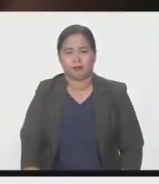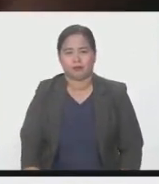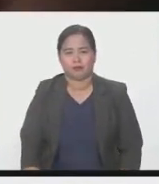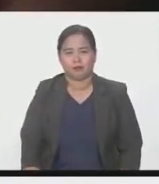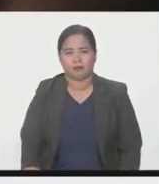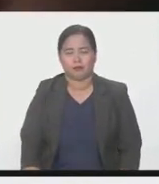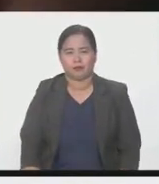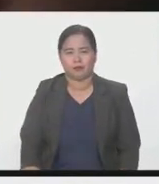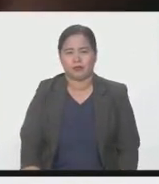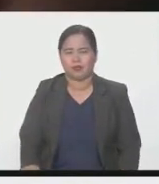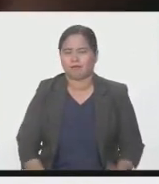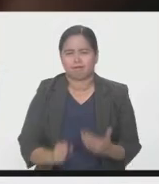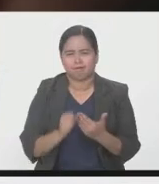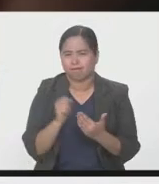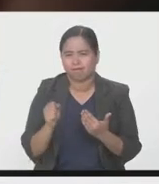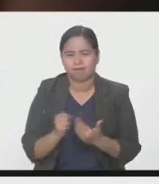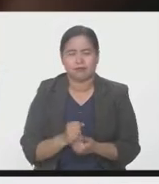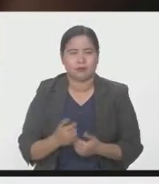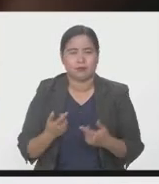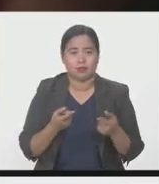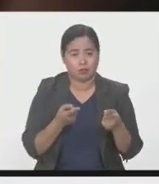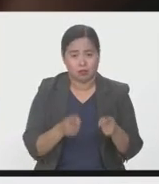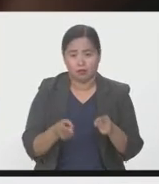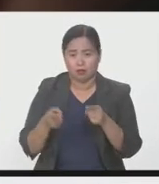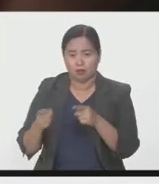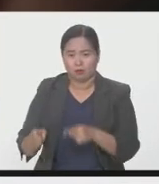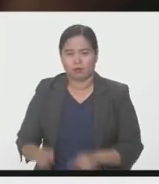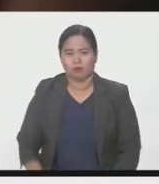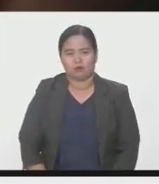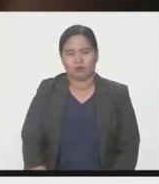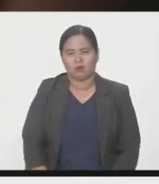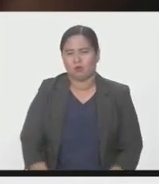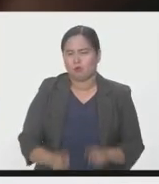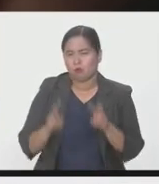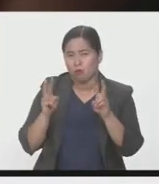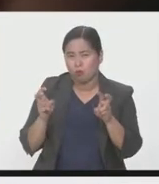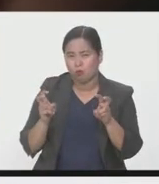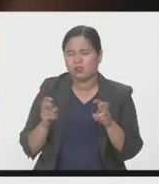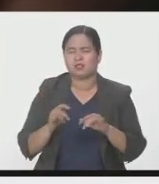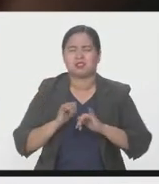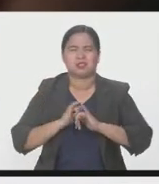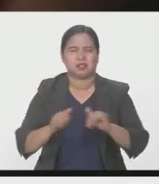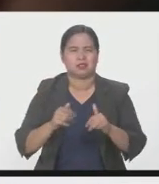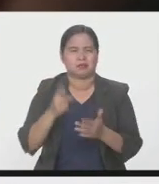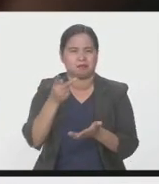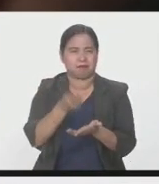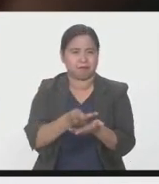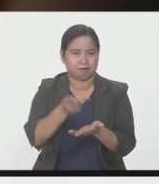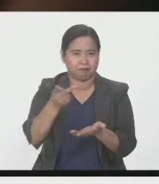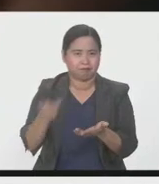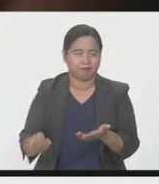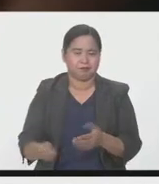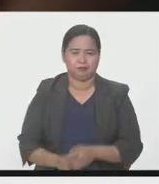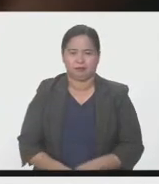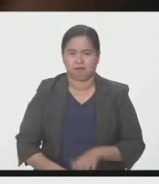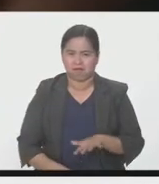простое. Все это происходит на фоне неудач на линии соприкосновения, на линии фронта.